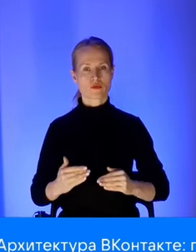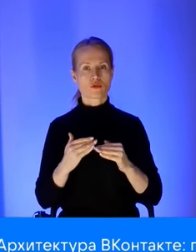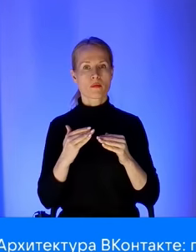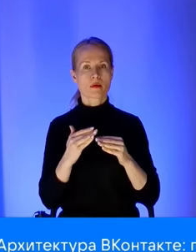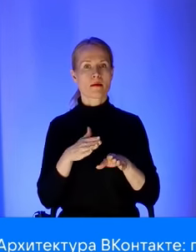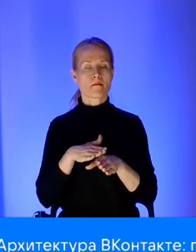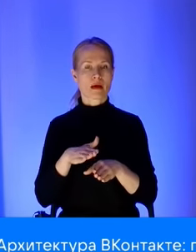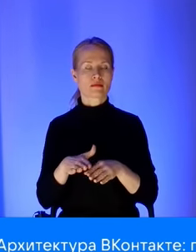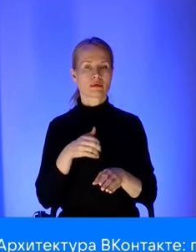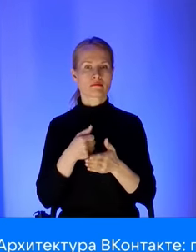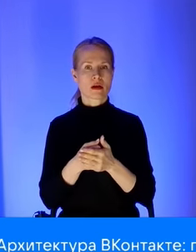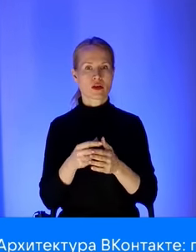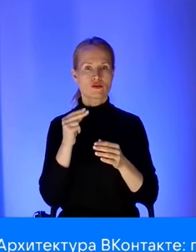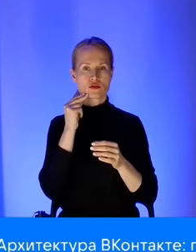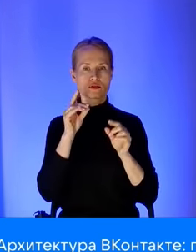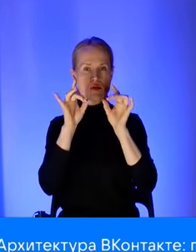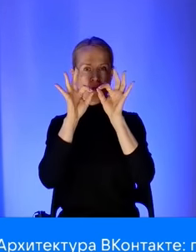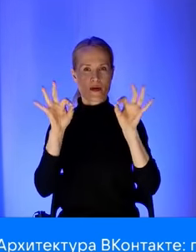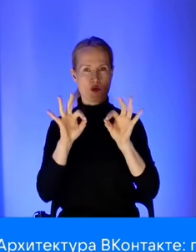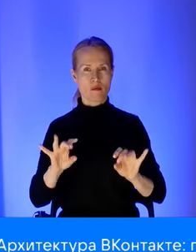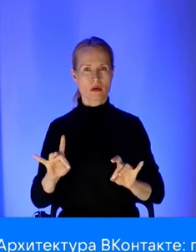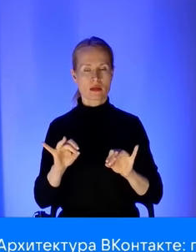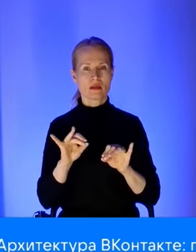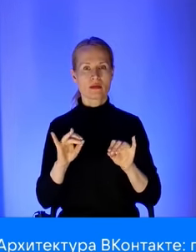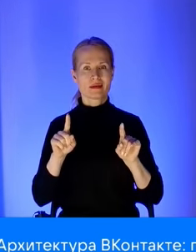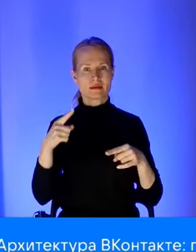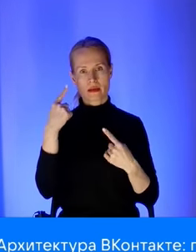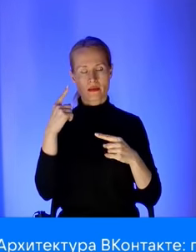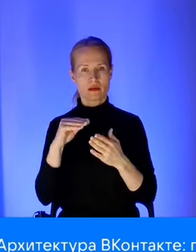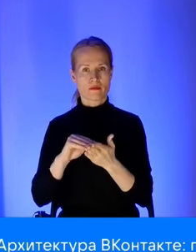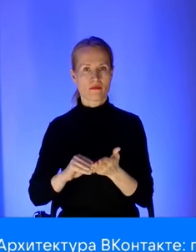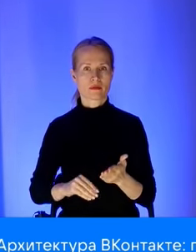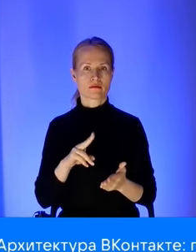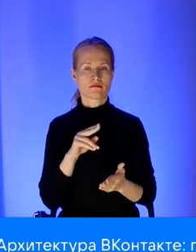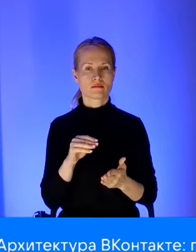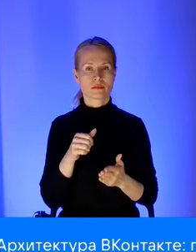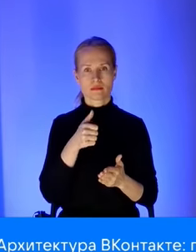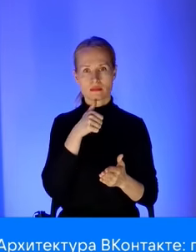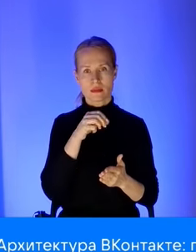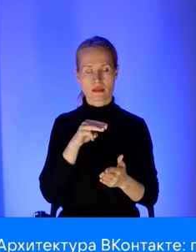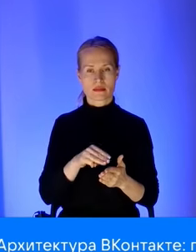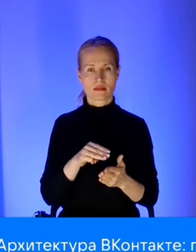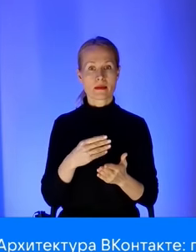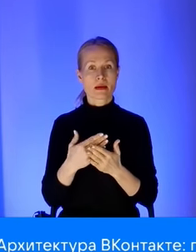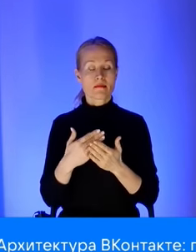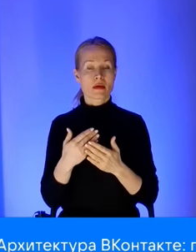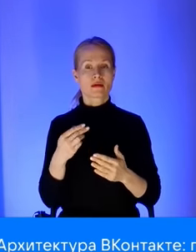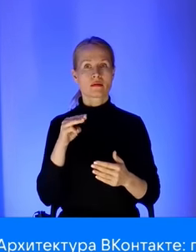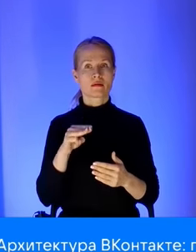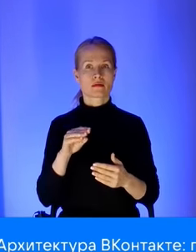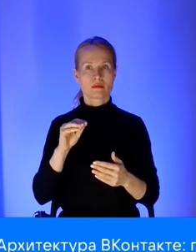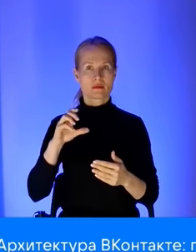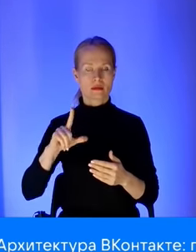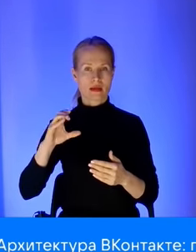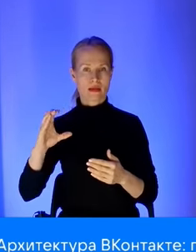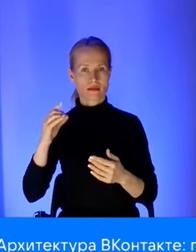рёбер и на основании этого сгенерировать тесты то есть что мы делаем t+ генерирует а множество аутпут